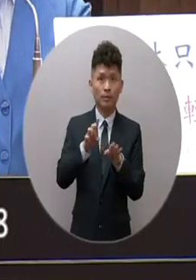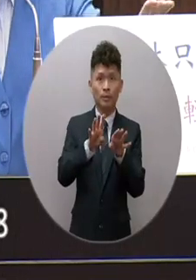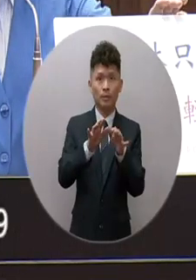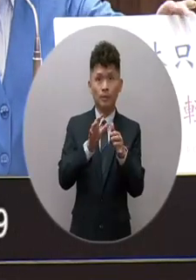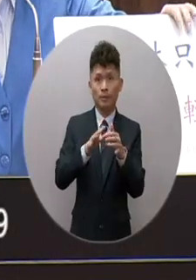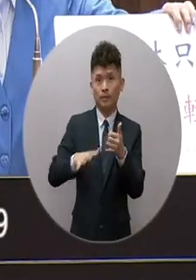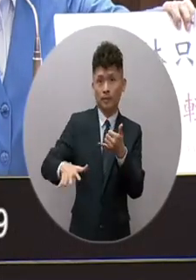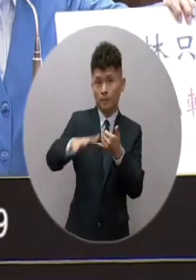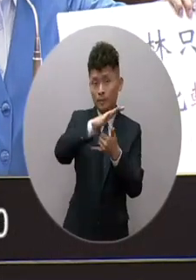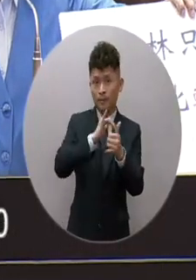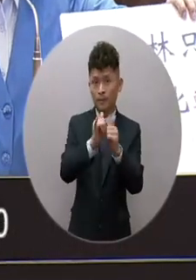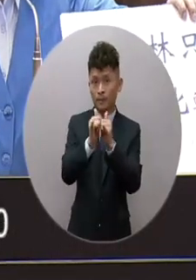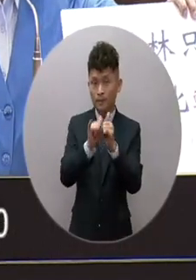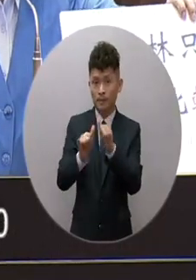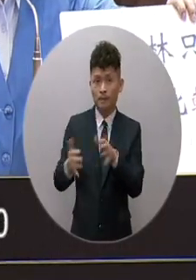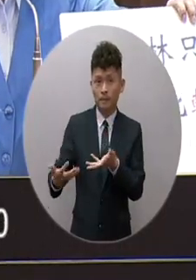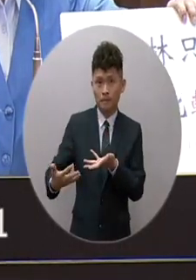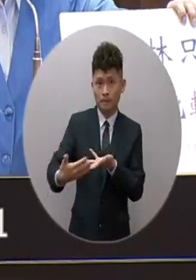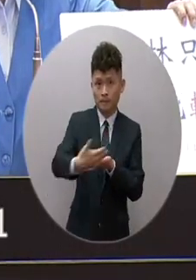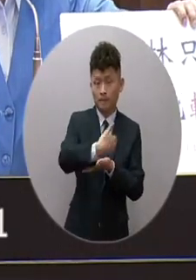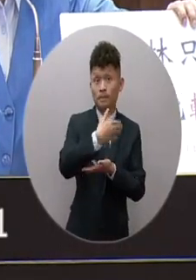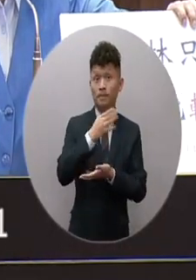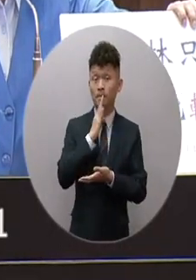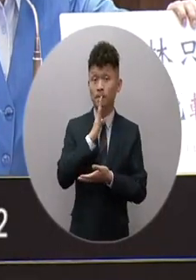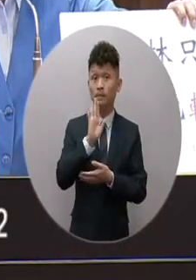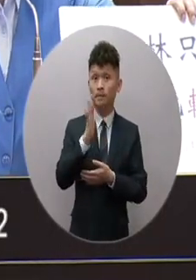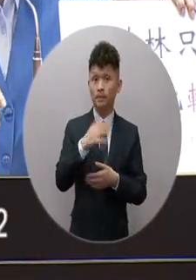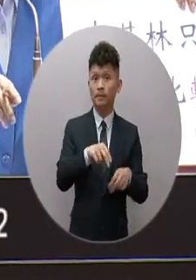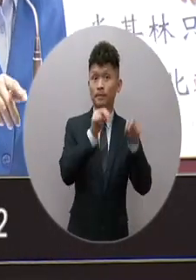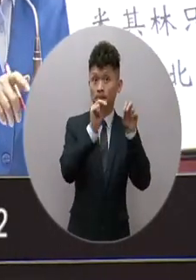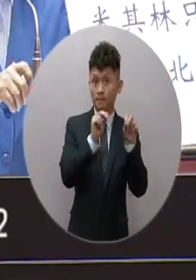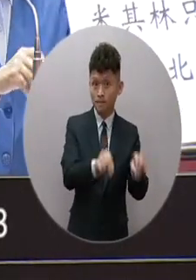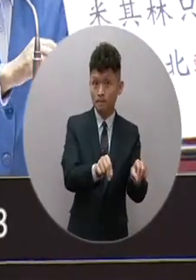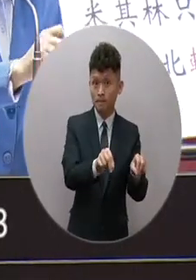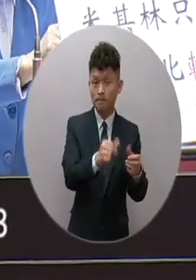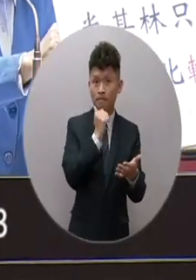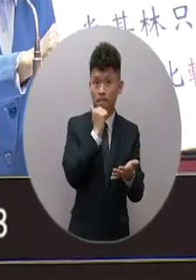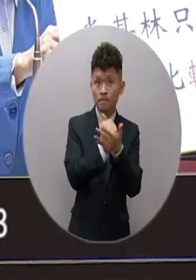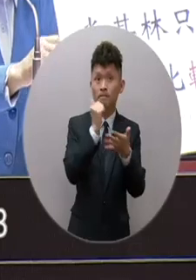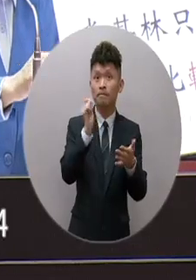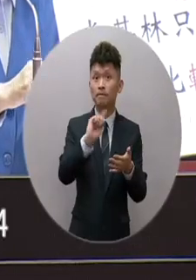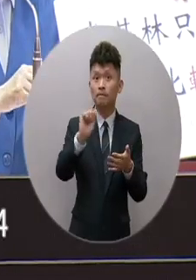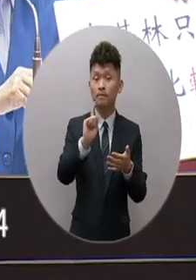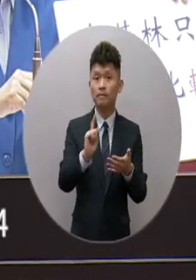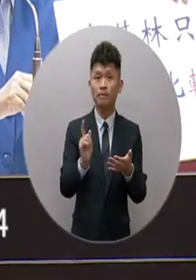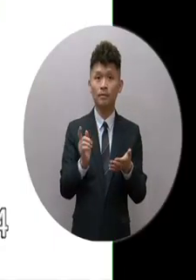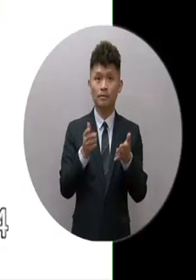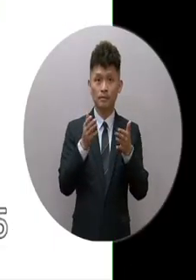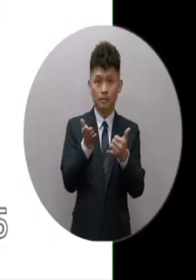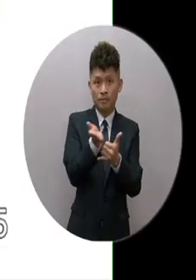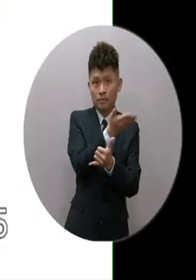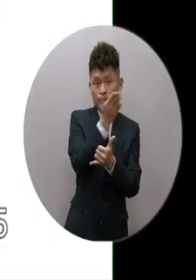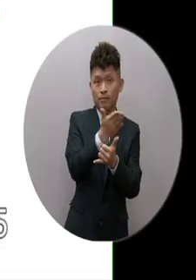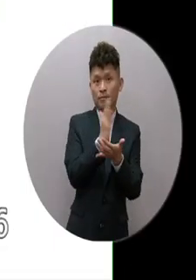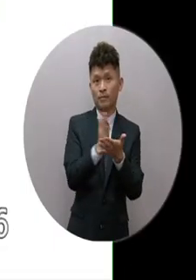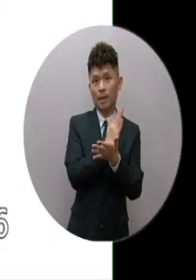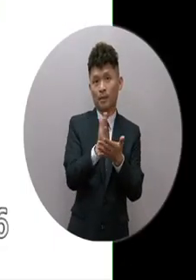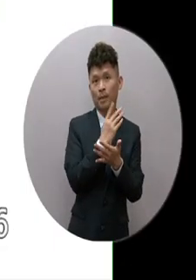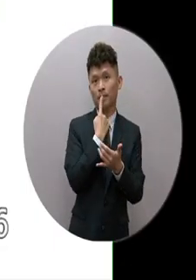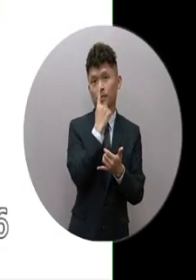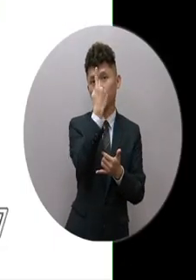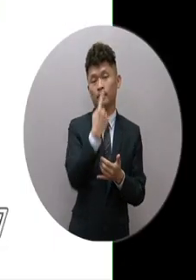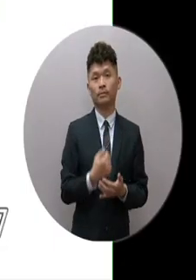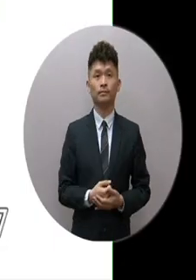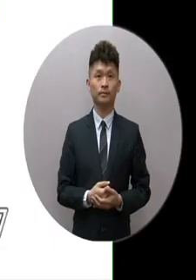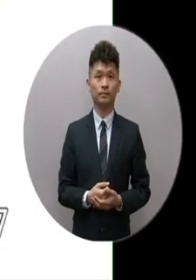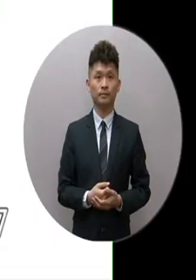算，可是你们跟米其林签约赞助达成的呢，只评鉴台北。那换句